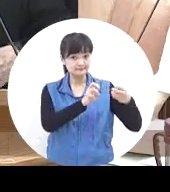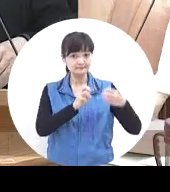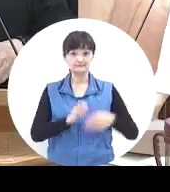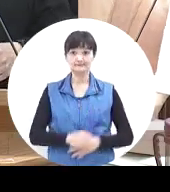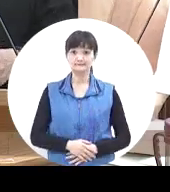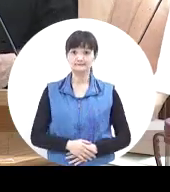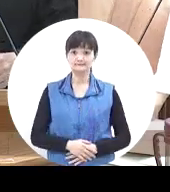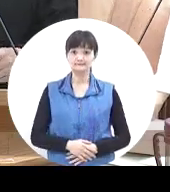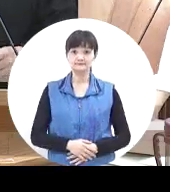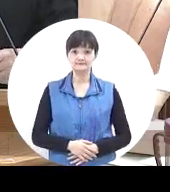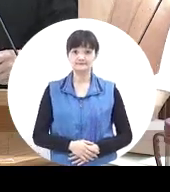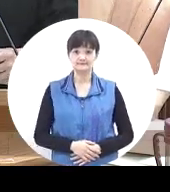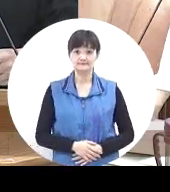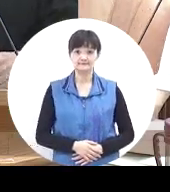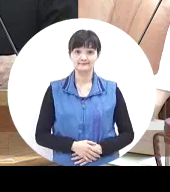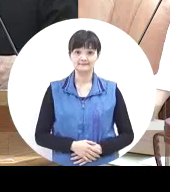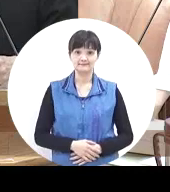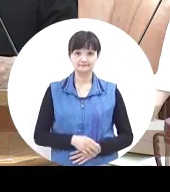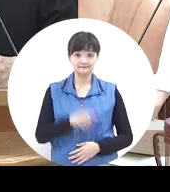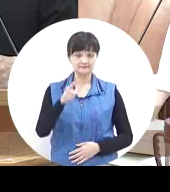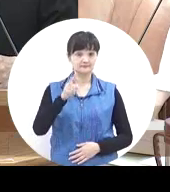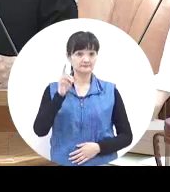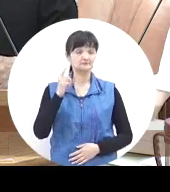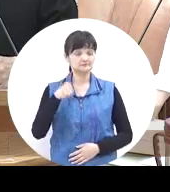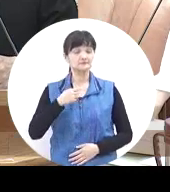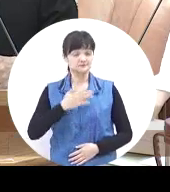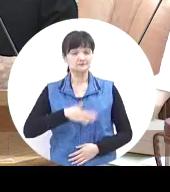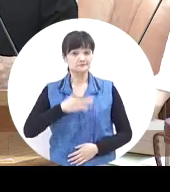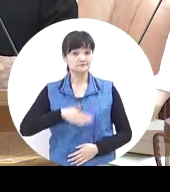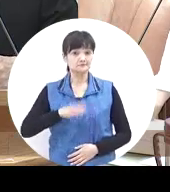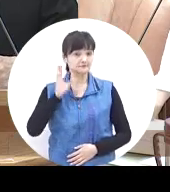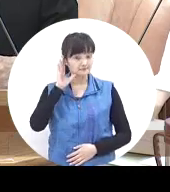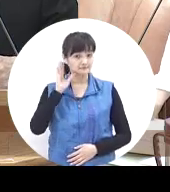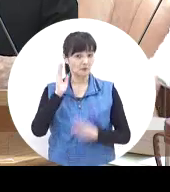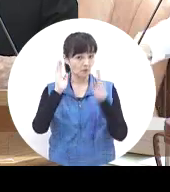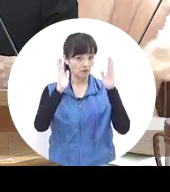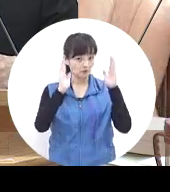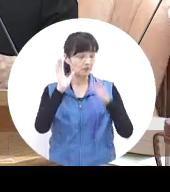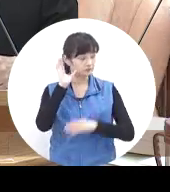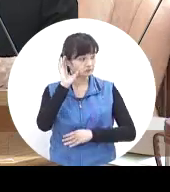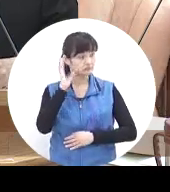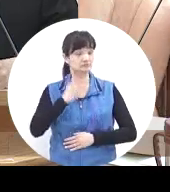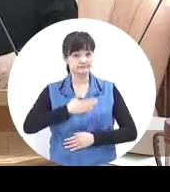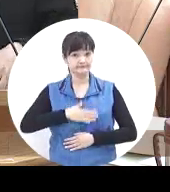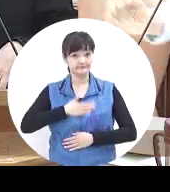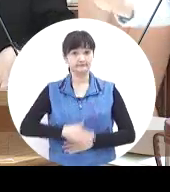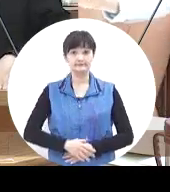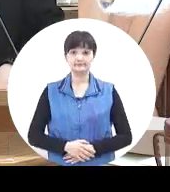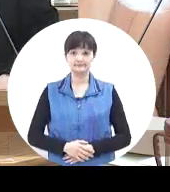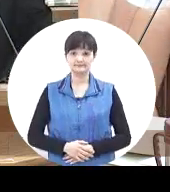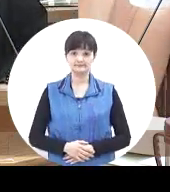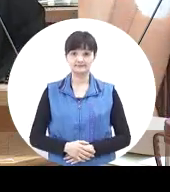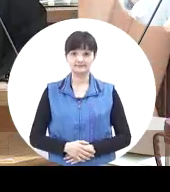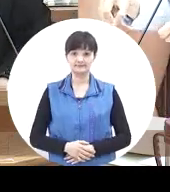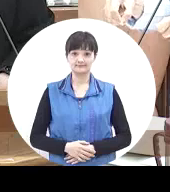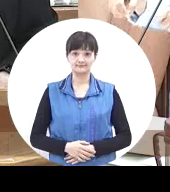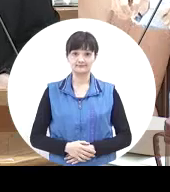好？好。你嫌我真正真认同，认真听到，哎，我认真听到。